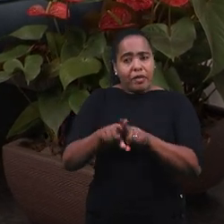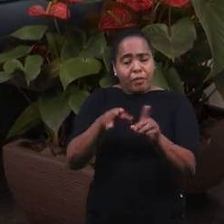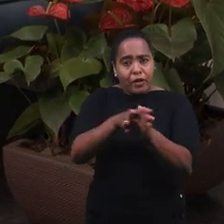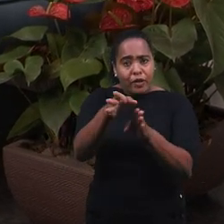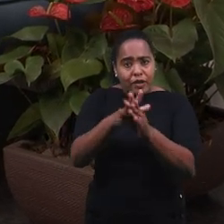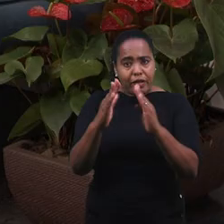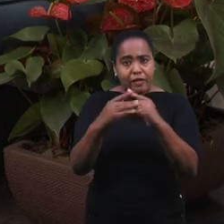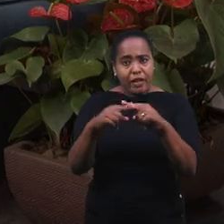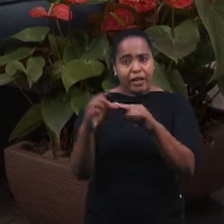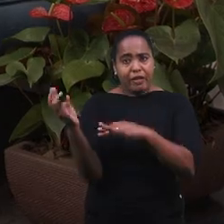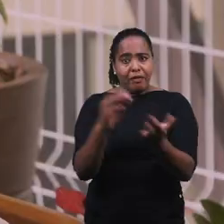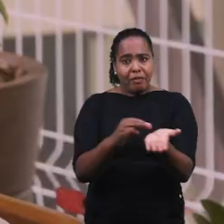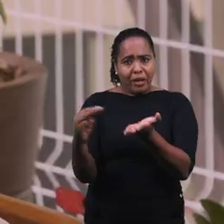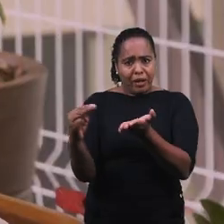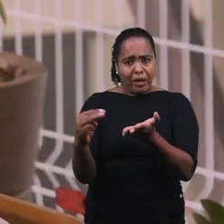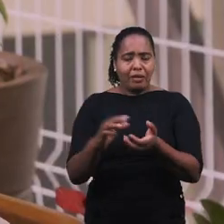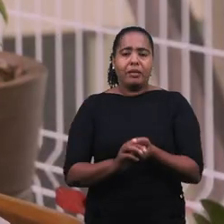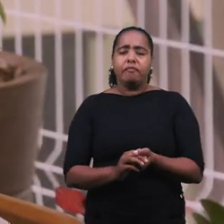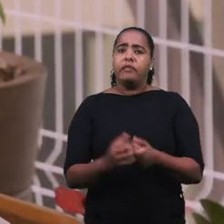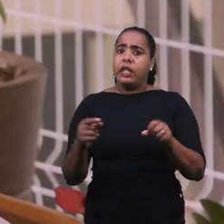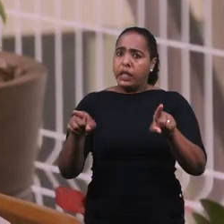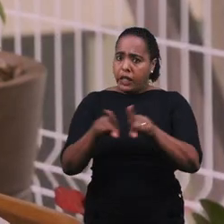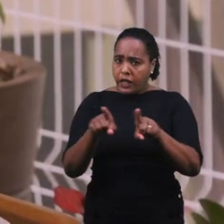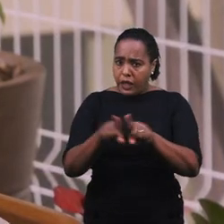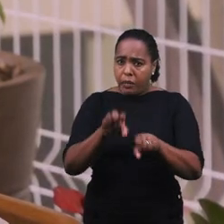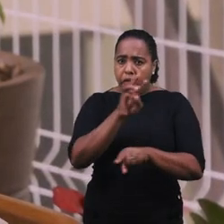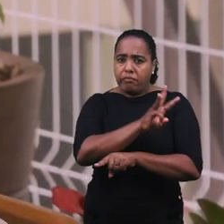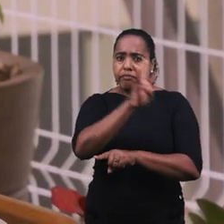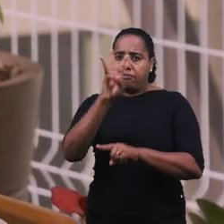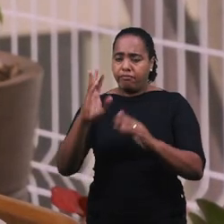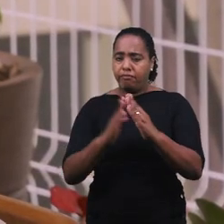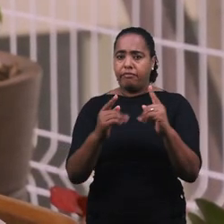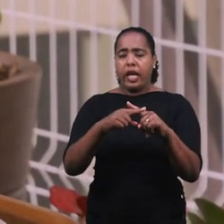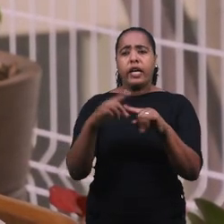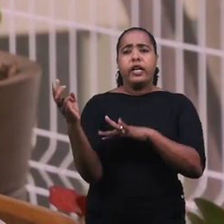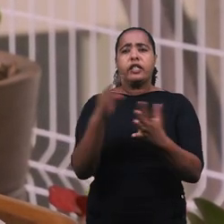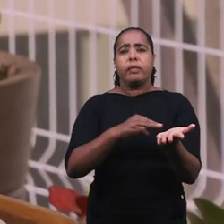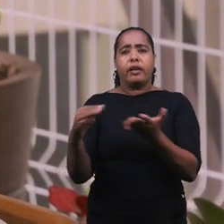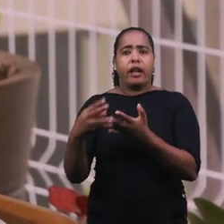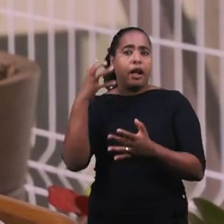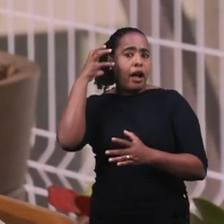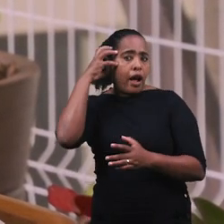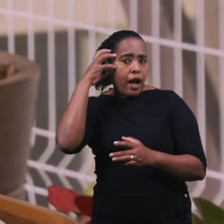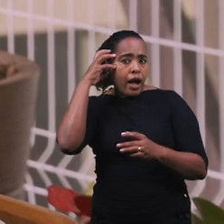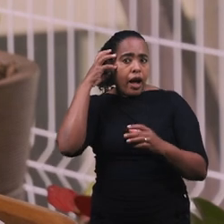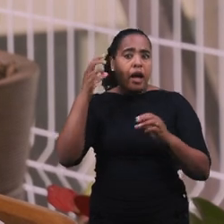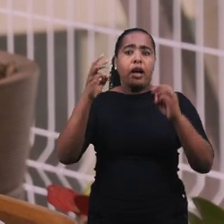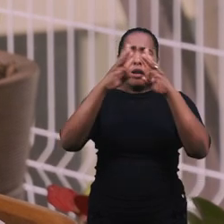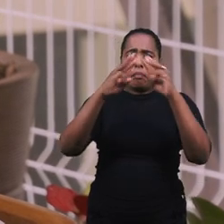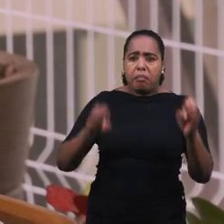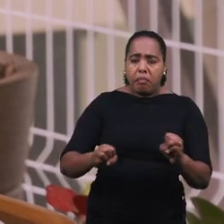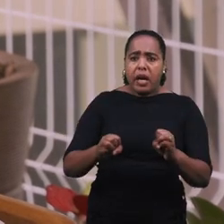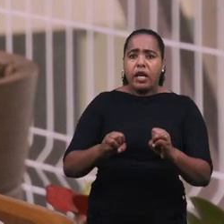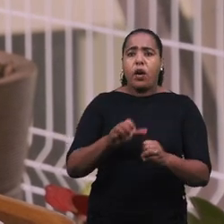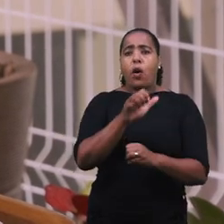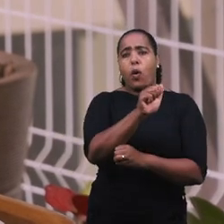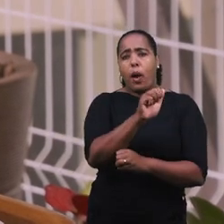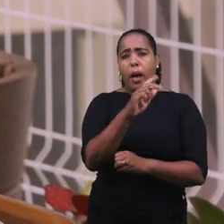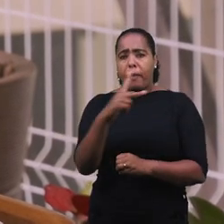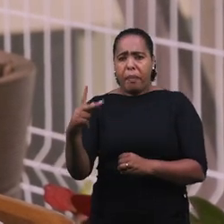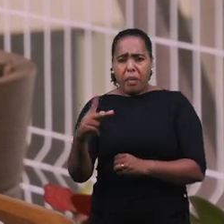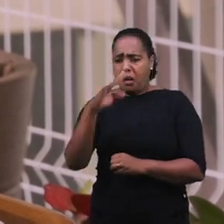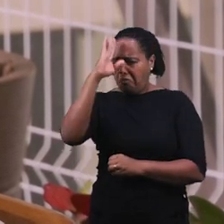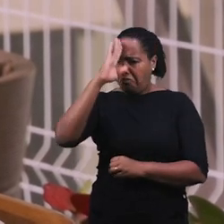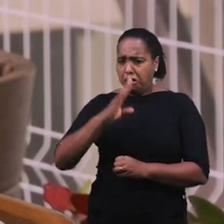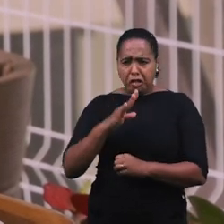l'Église chrétienne Maranatha. Accédez aussi au site de l'Église chrétienne Maranatha de la Radio Manaïm, téléchargez les applications